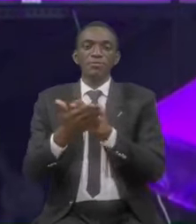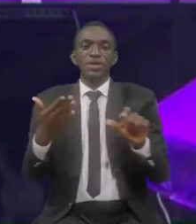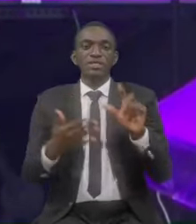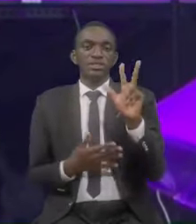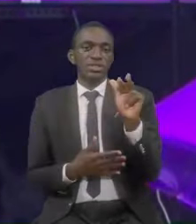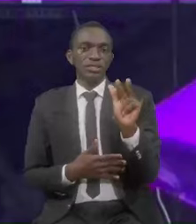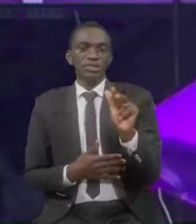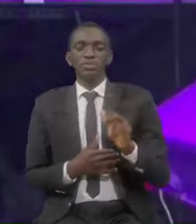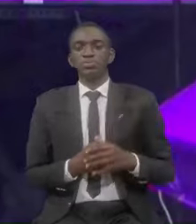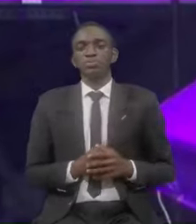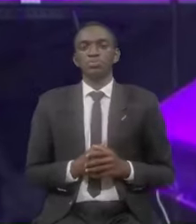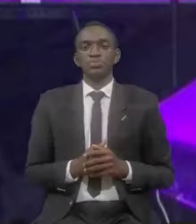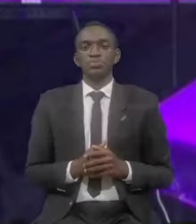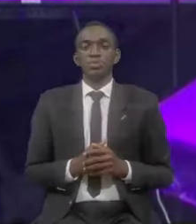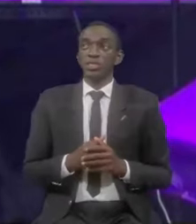verset 13.